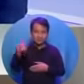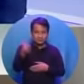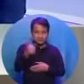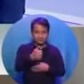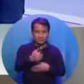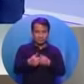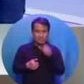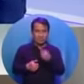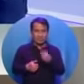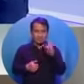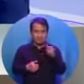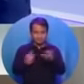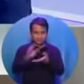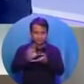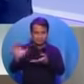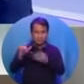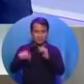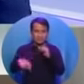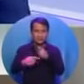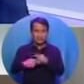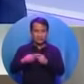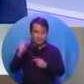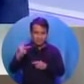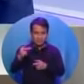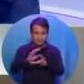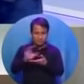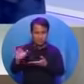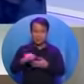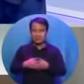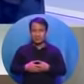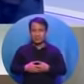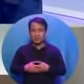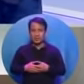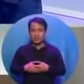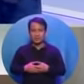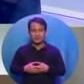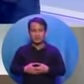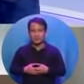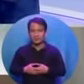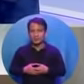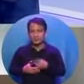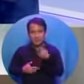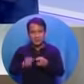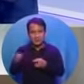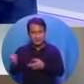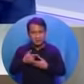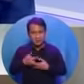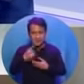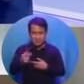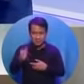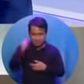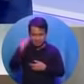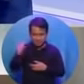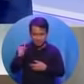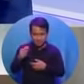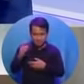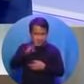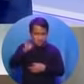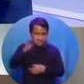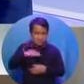10, and then second year college, and then second year college. Magkapatid ba itong si Jessica, Angeline, saka Dominic? Magkapatid kayo ng